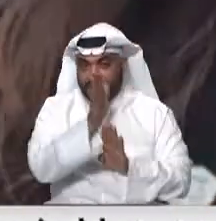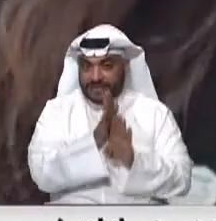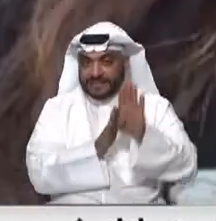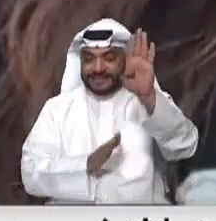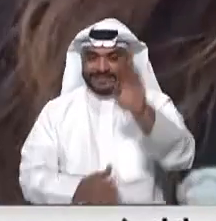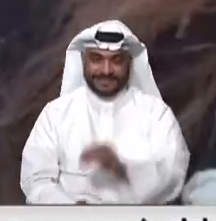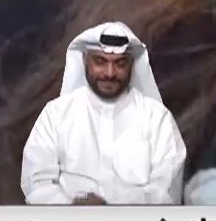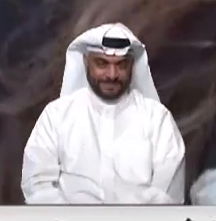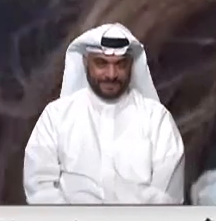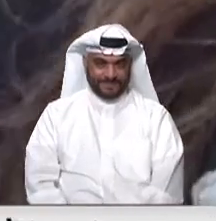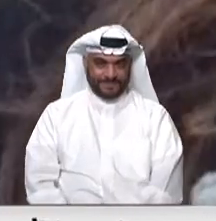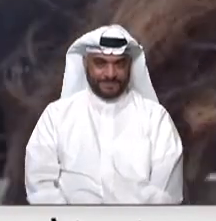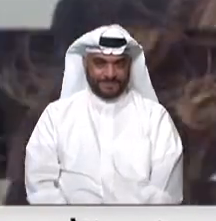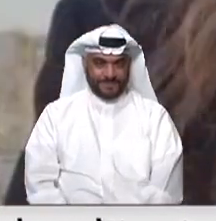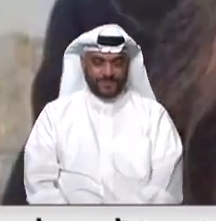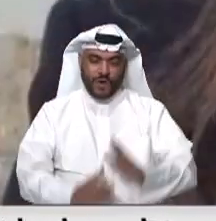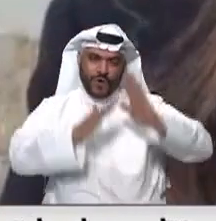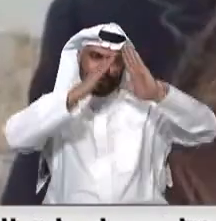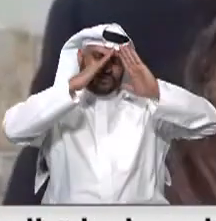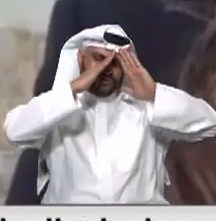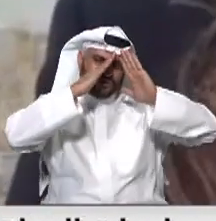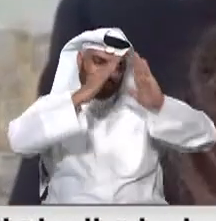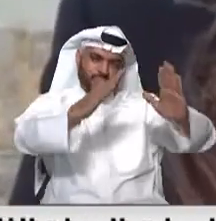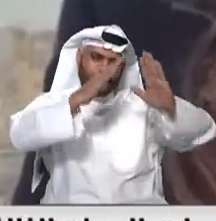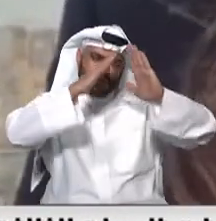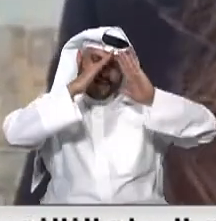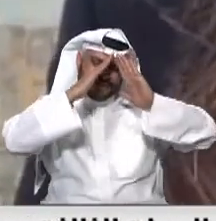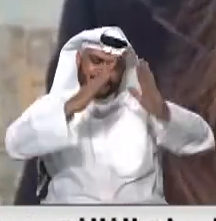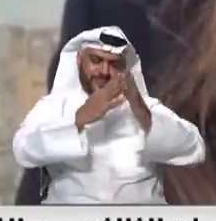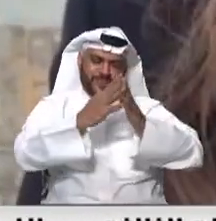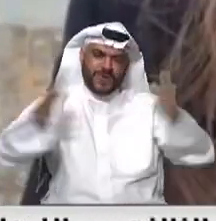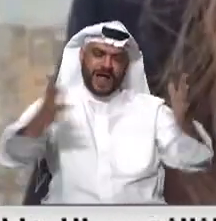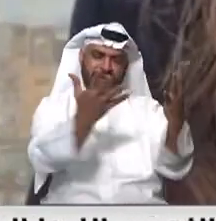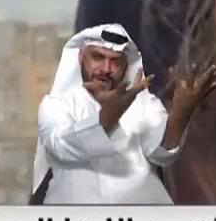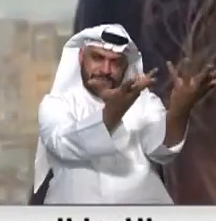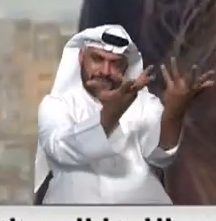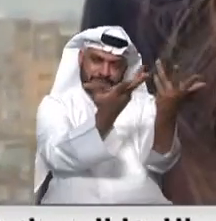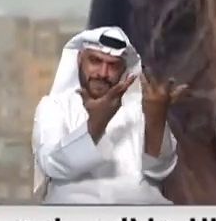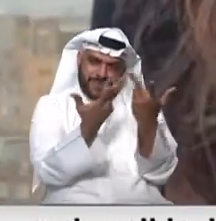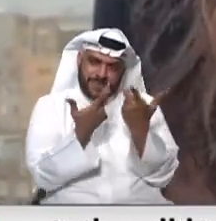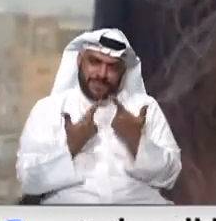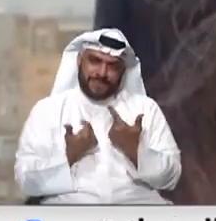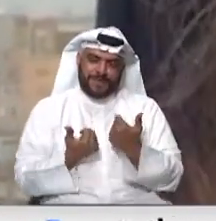أرحب. فاطمة الكندري، موفدة تلفزيون دولة الكويت، شكرا جزيلا لك.